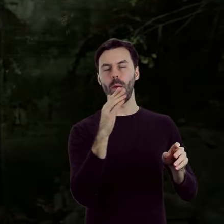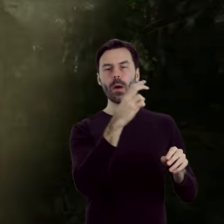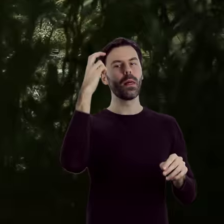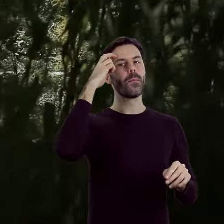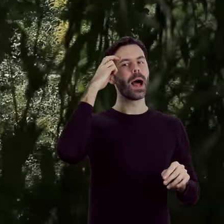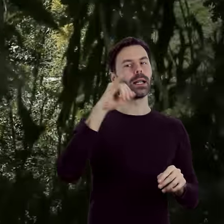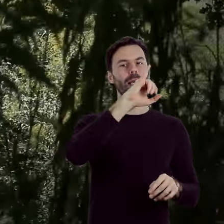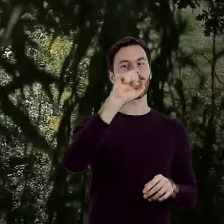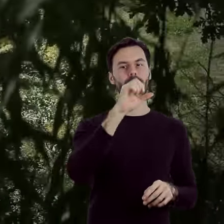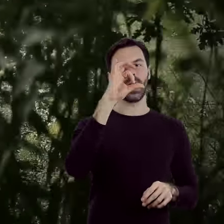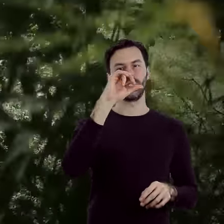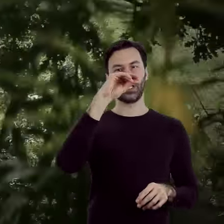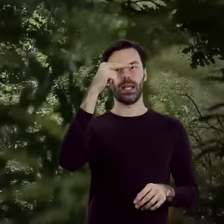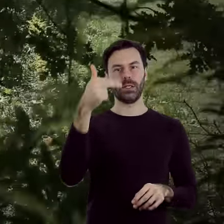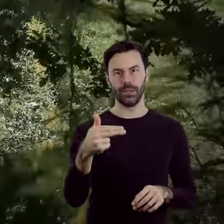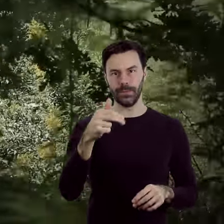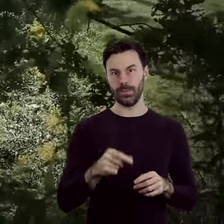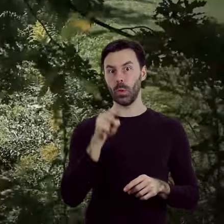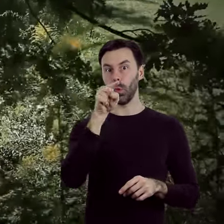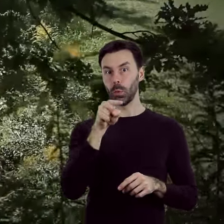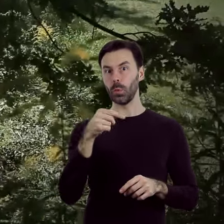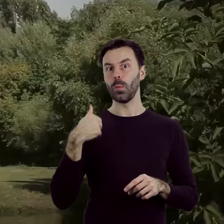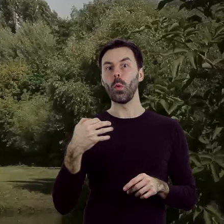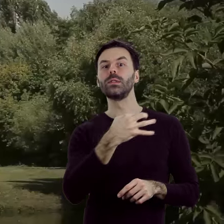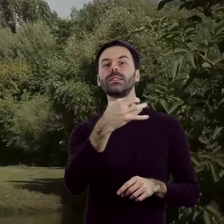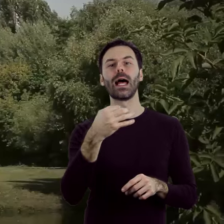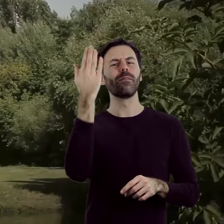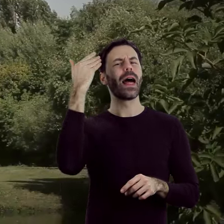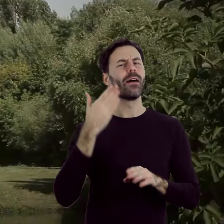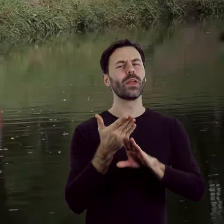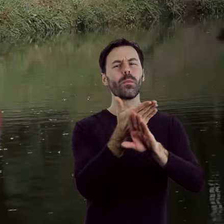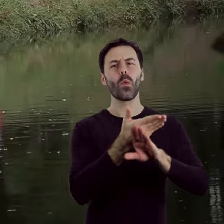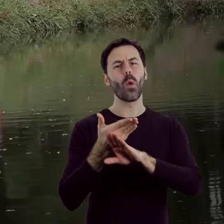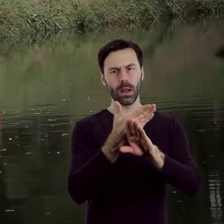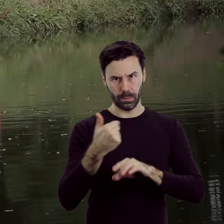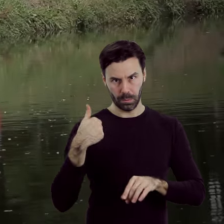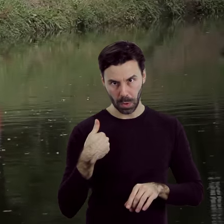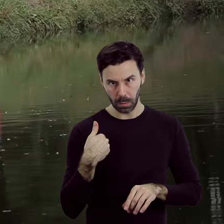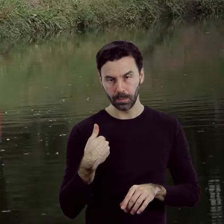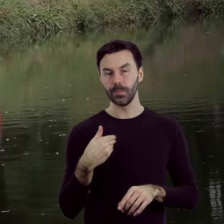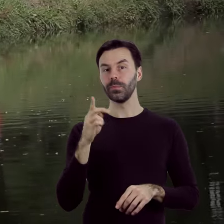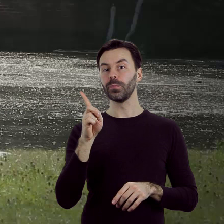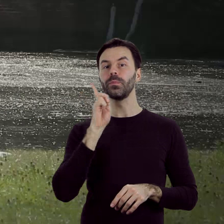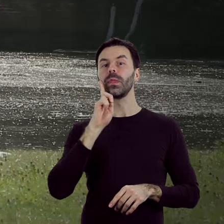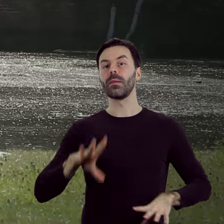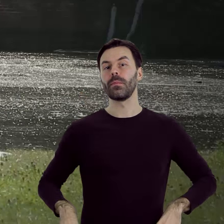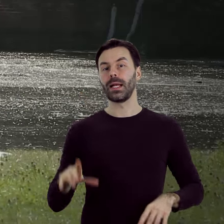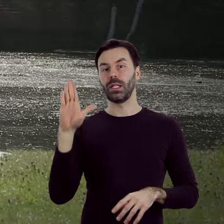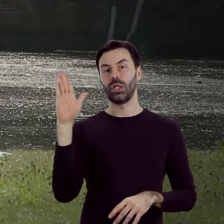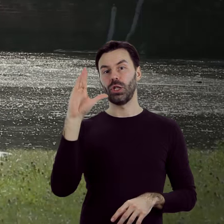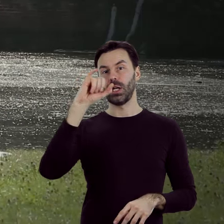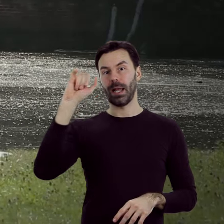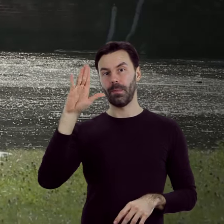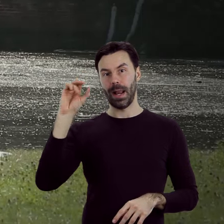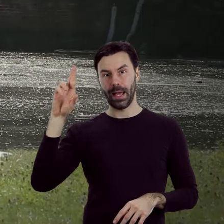Wifany, by pojawić się w parku nad jasieniem. Tu nad stawem, w miejscu starego młyna wójtowskiego, Karol